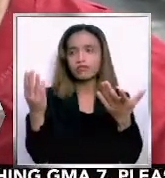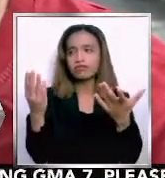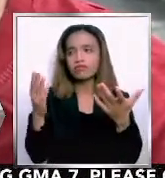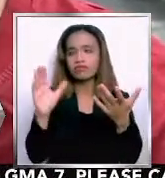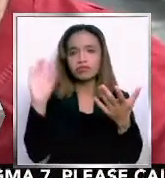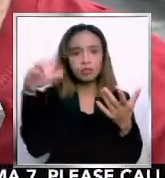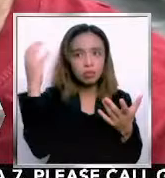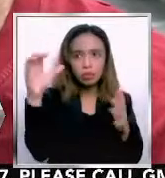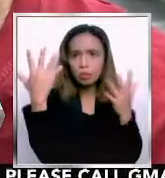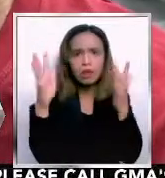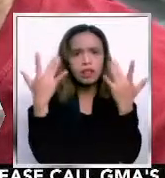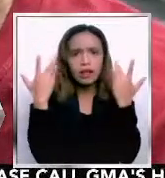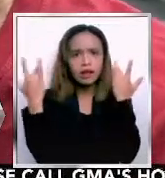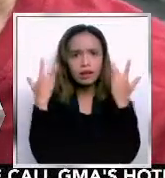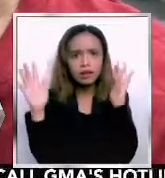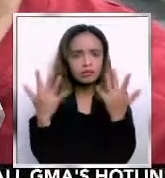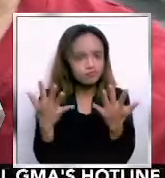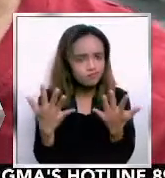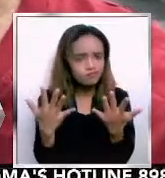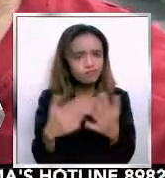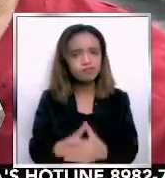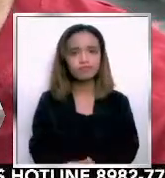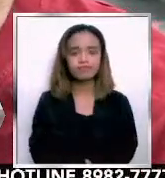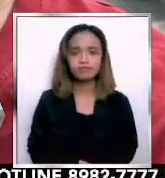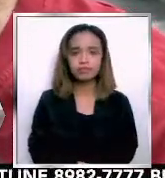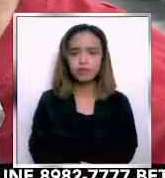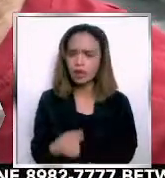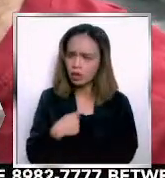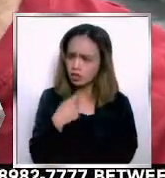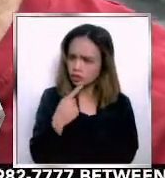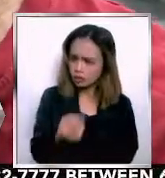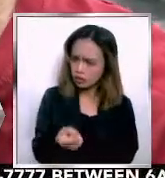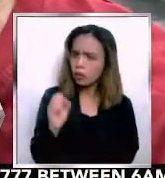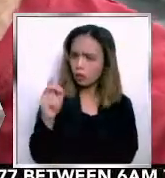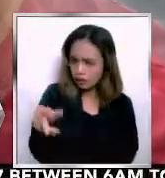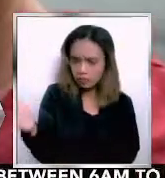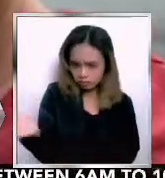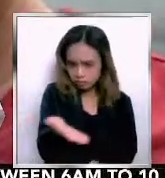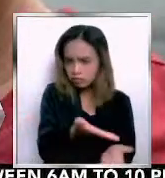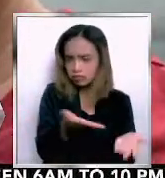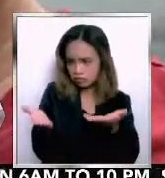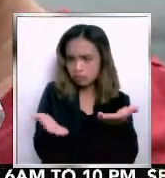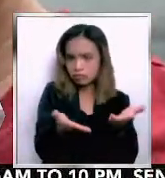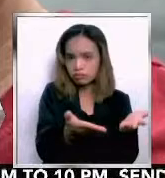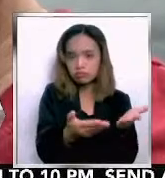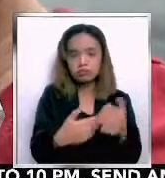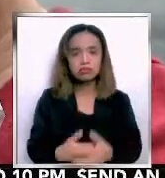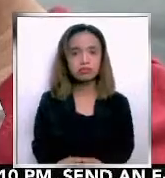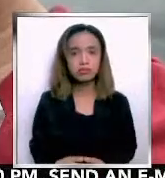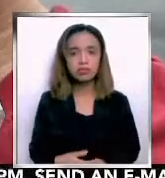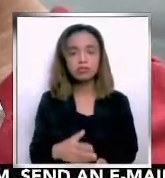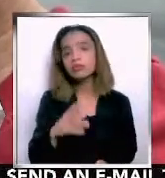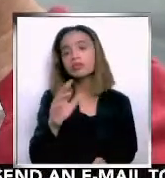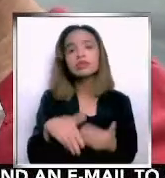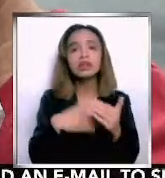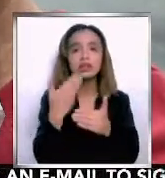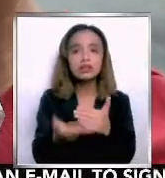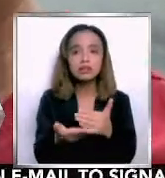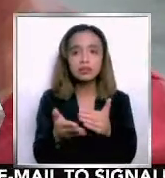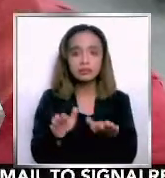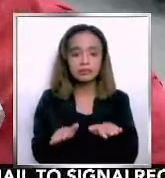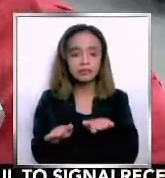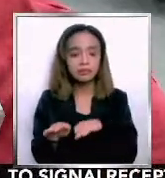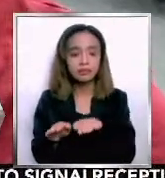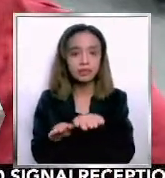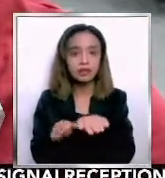wala pong talaga. Di sabi ko po, sige po, dampo kayo. Pinagbigyan ko po sila. Nung paglipat ko ng kaliwa sir, sinundan po nila